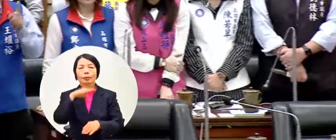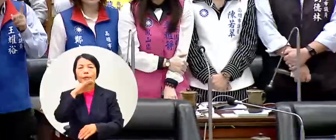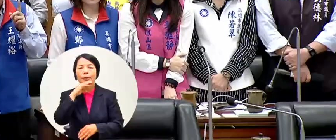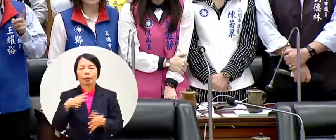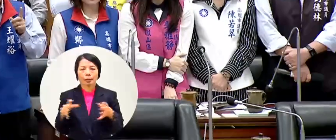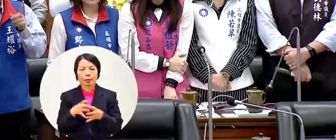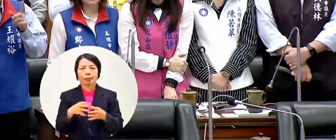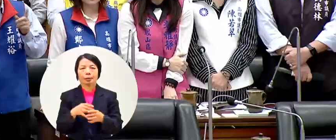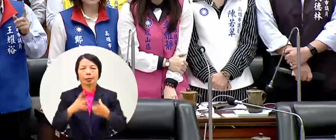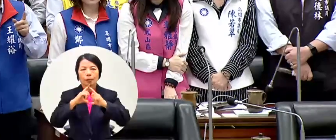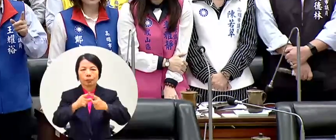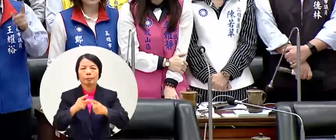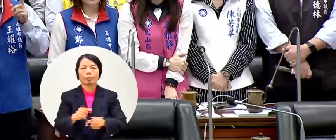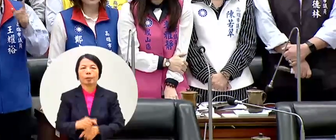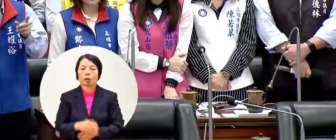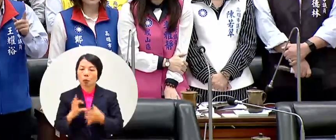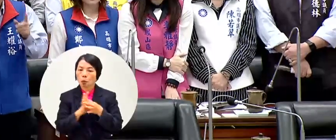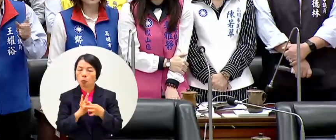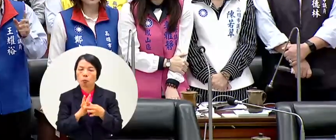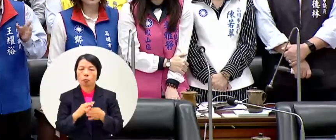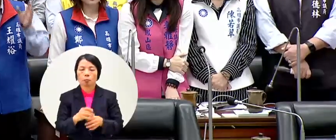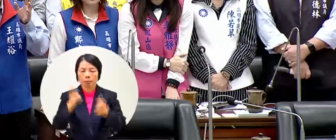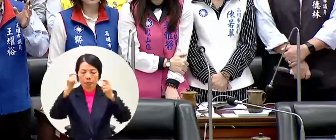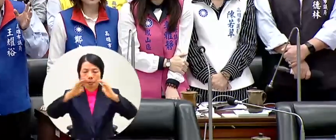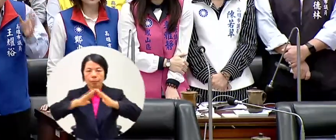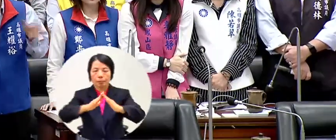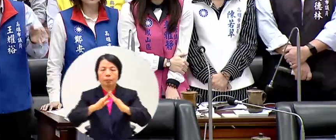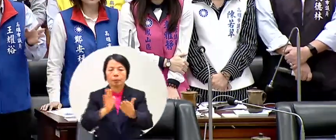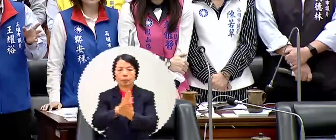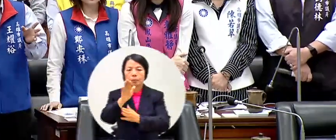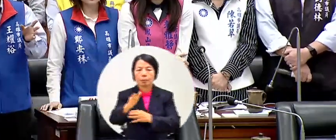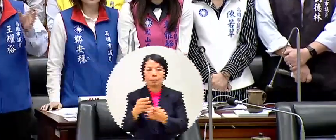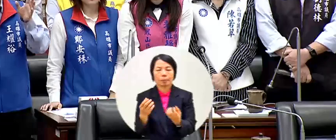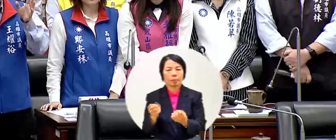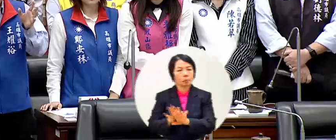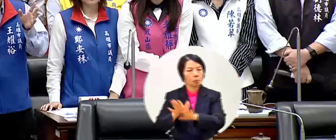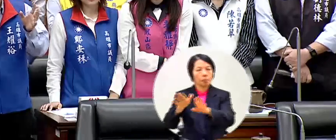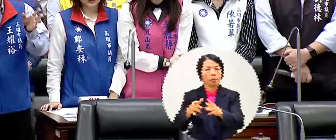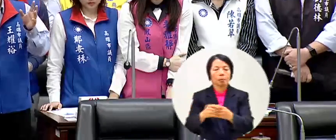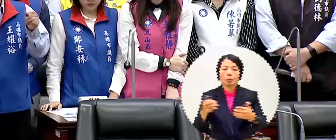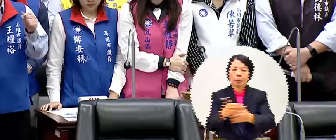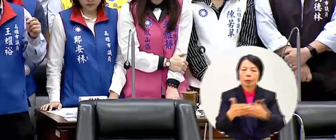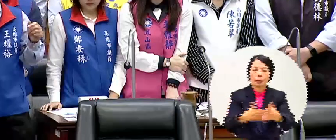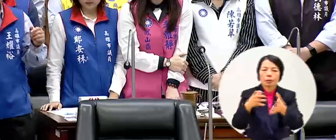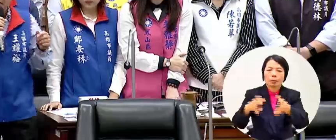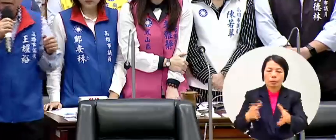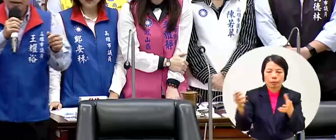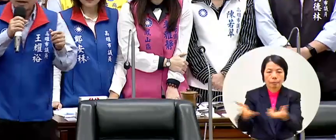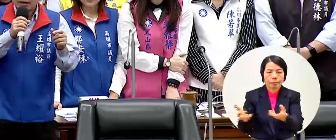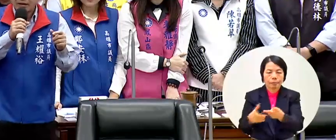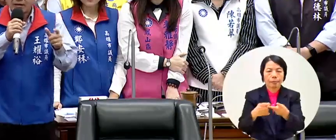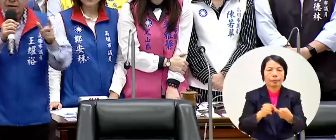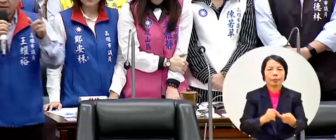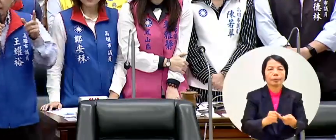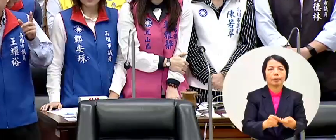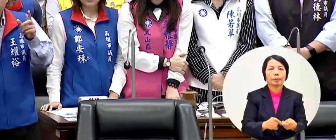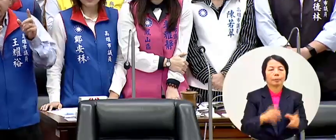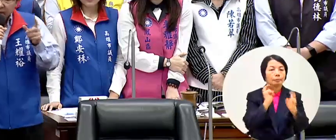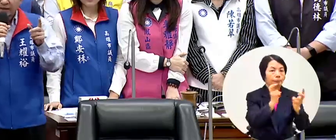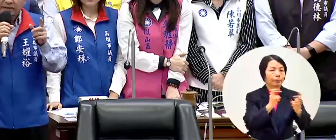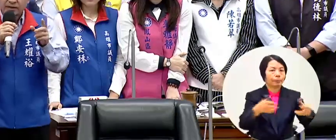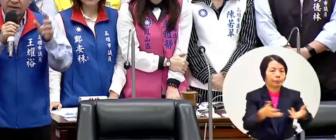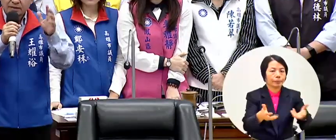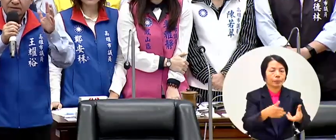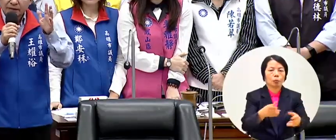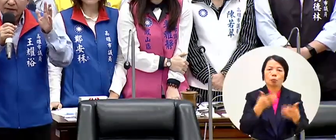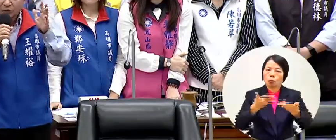哦，高雄市未来的发展，交通建设、捷运建设是一个非常重要的指标哈。好，在